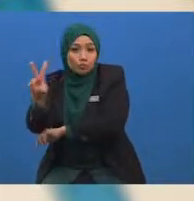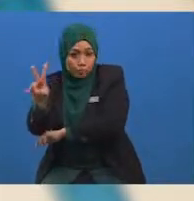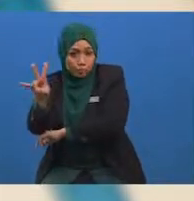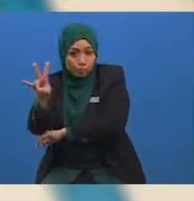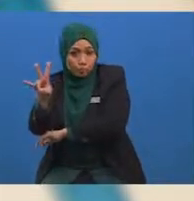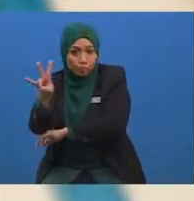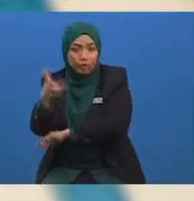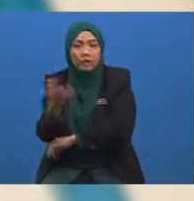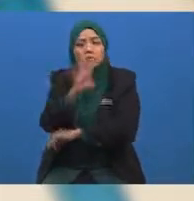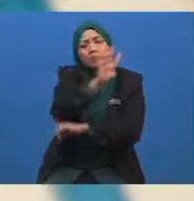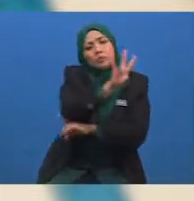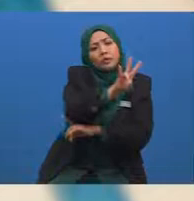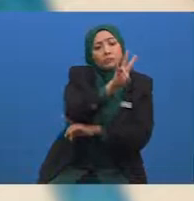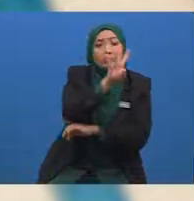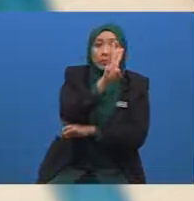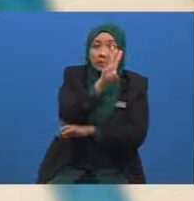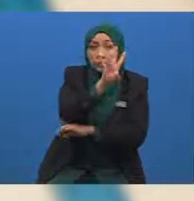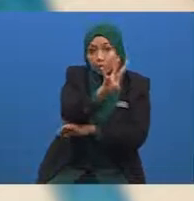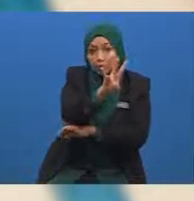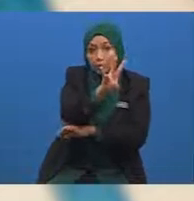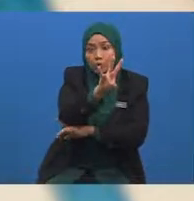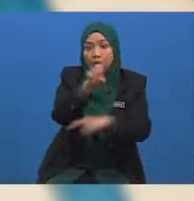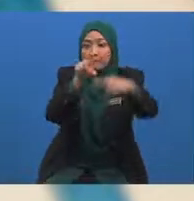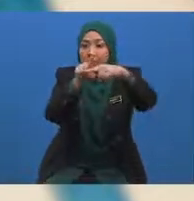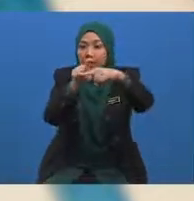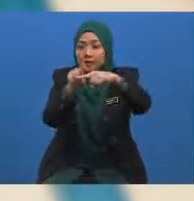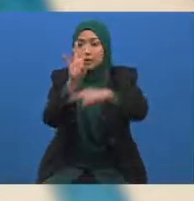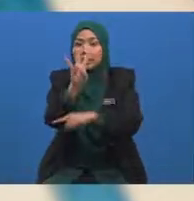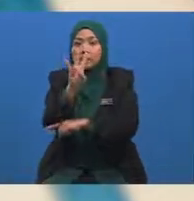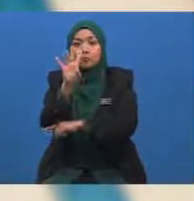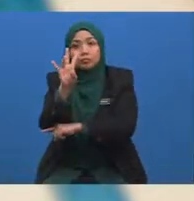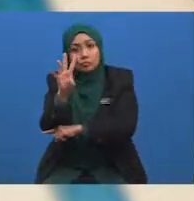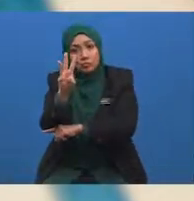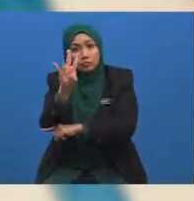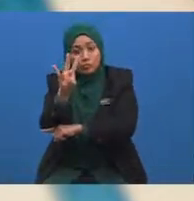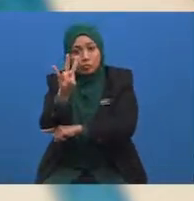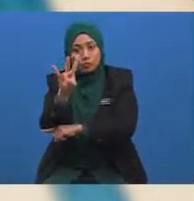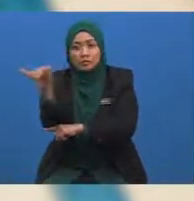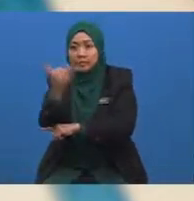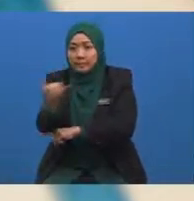67 bahagi 67 sama dengan 1.